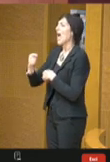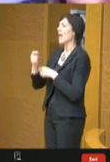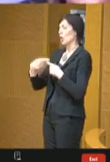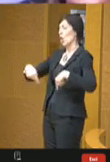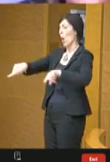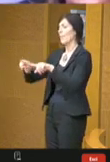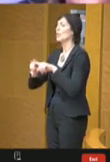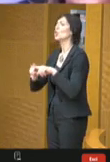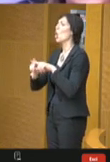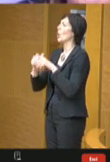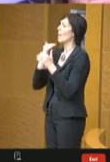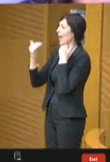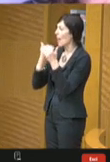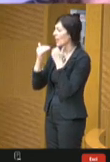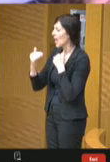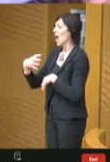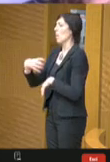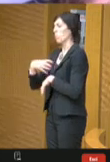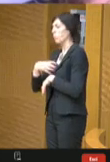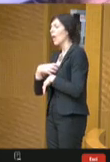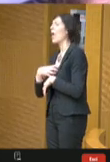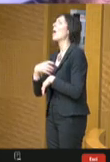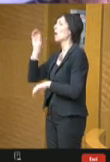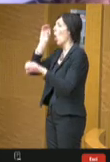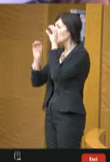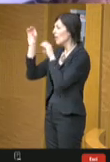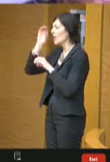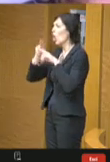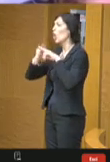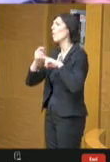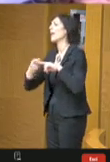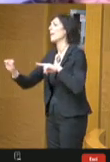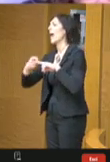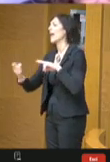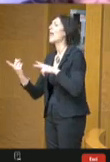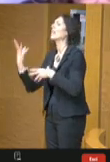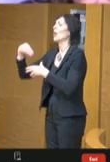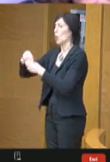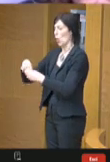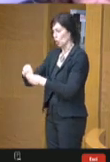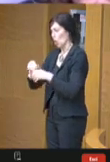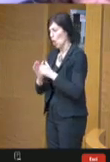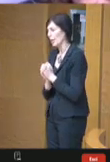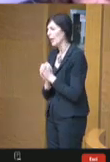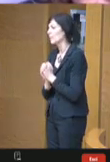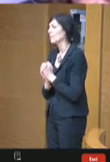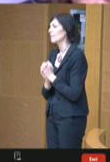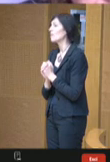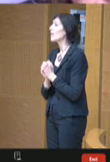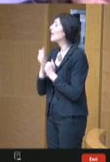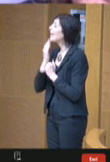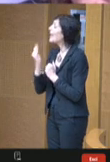ai membri dell'Osservatorio Permanente per l'Inclusione, e un